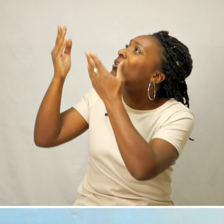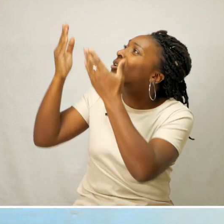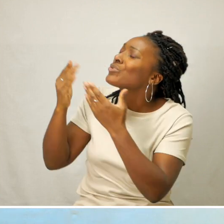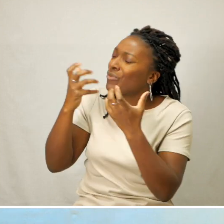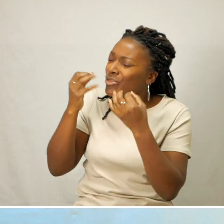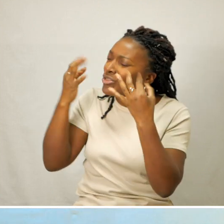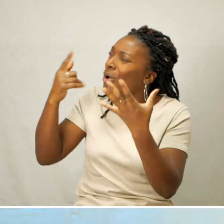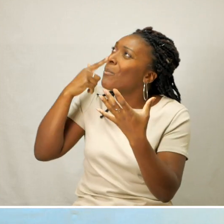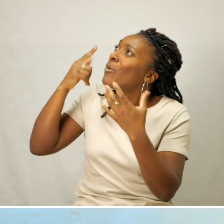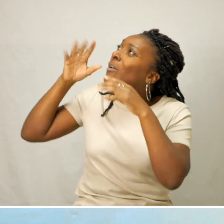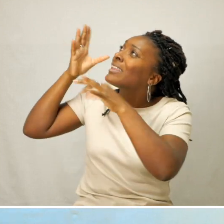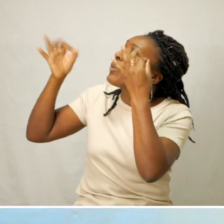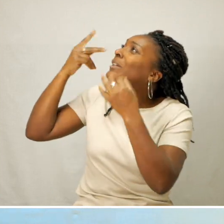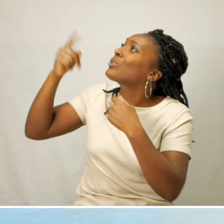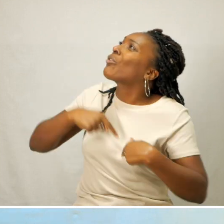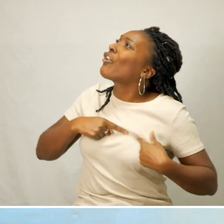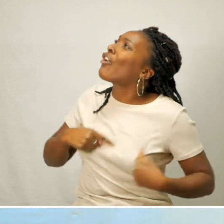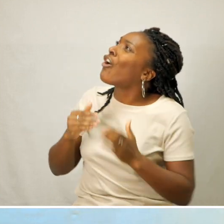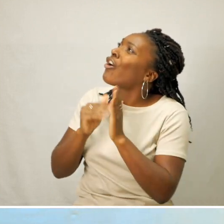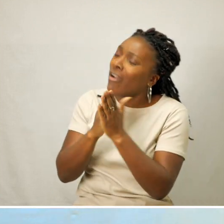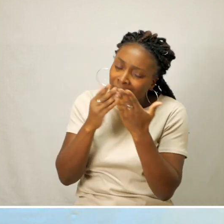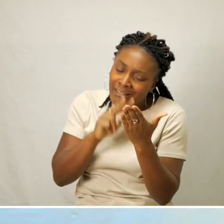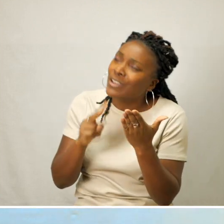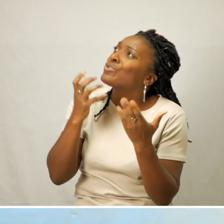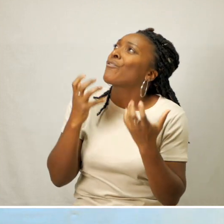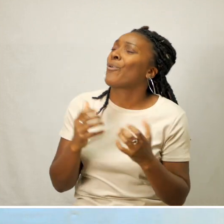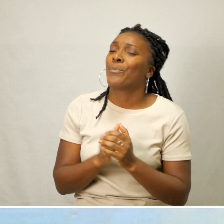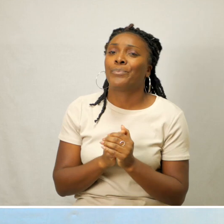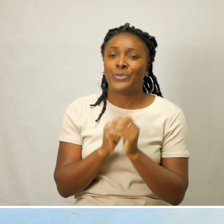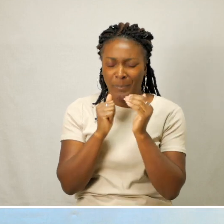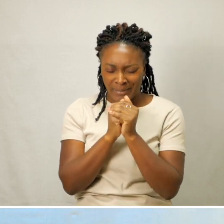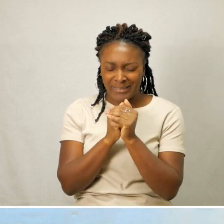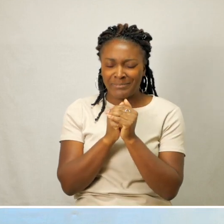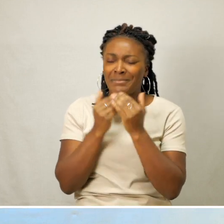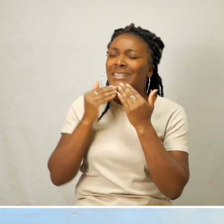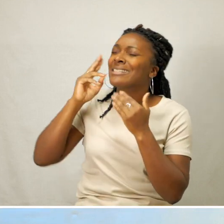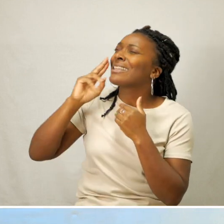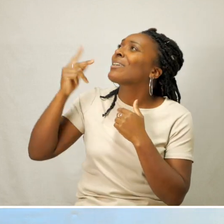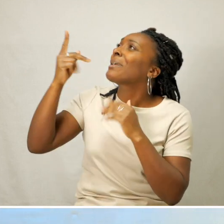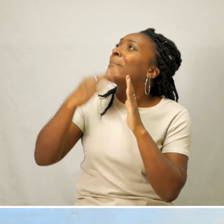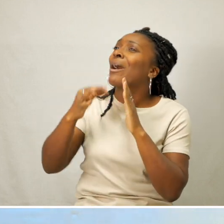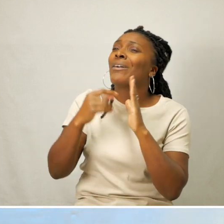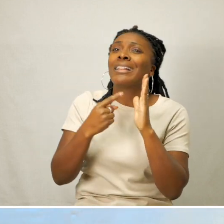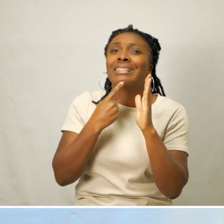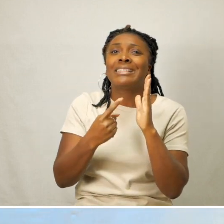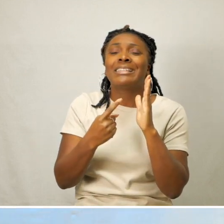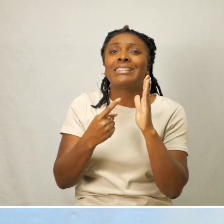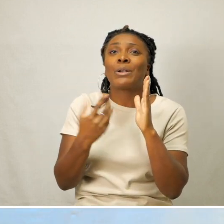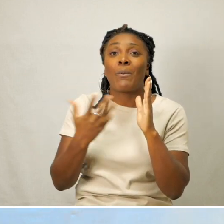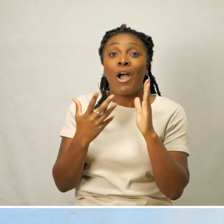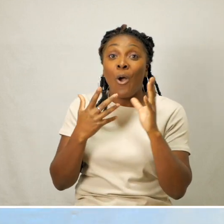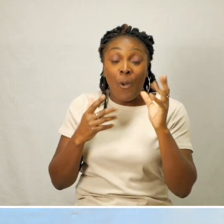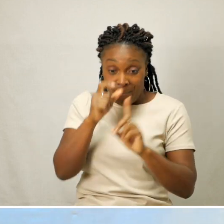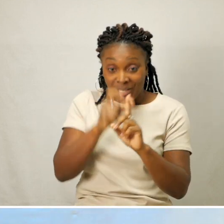aujourd'hui. Je vais prier. Seigneur, merci parce que ta parole déclare que heureux l'homme qui se tient dans ta